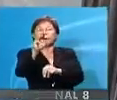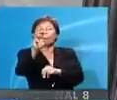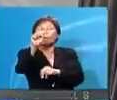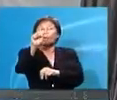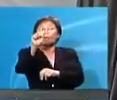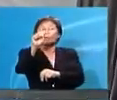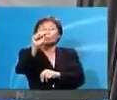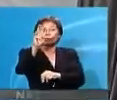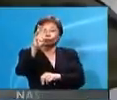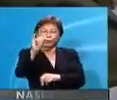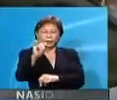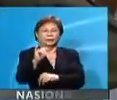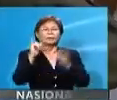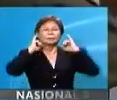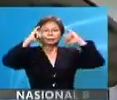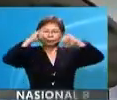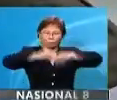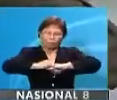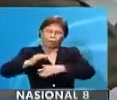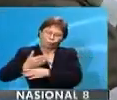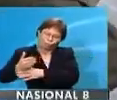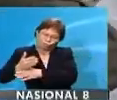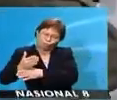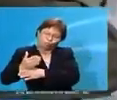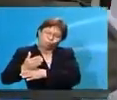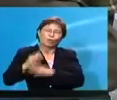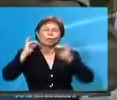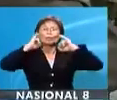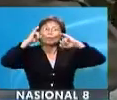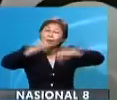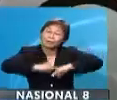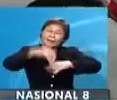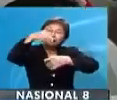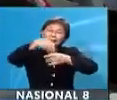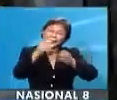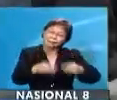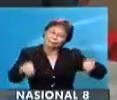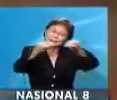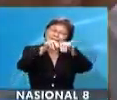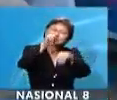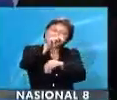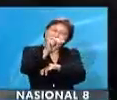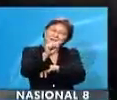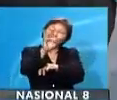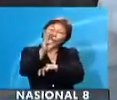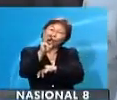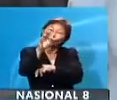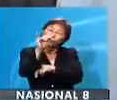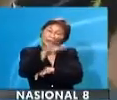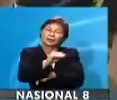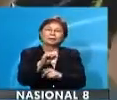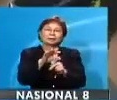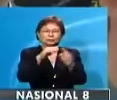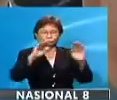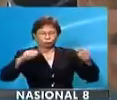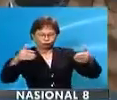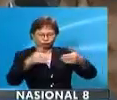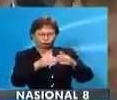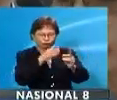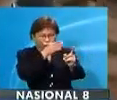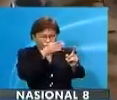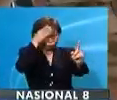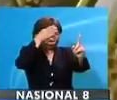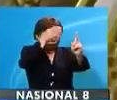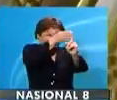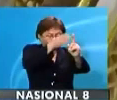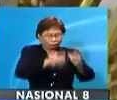Setelah itu, pembimbing ibadah juga turut berkongsi kelebihan beribadah di dalam Masjid Nabawi, terutama di sudut yang akan dituju